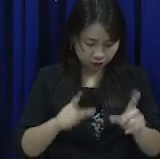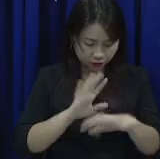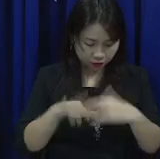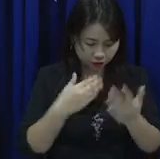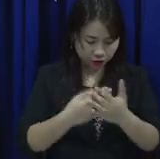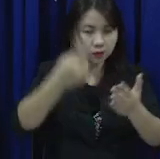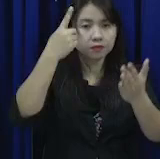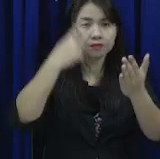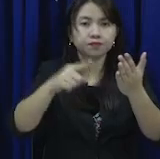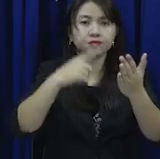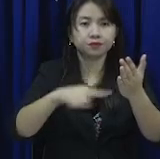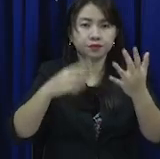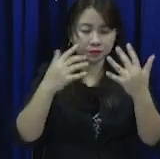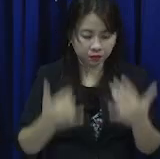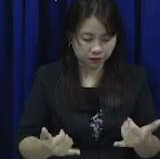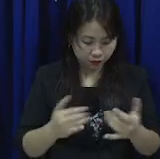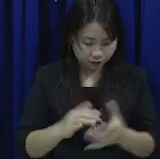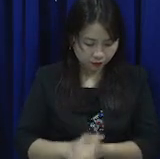check